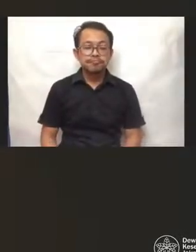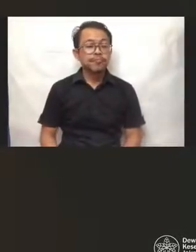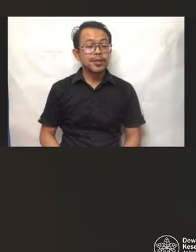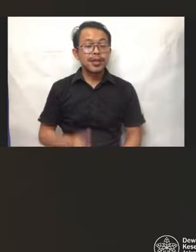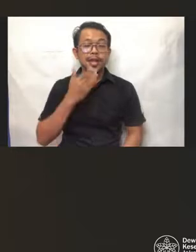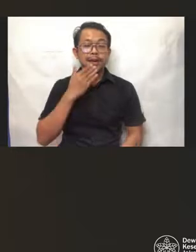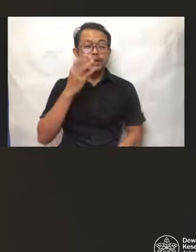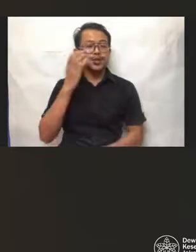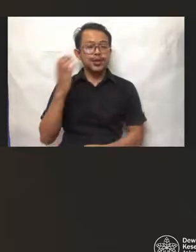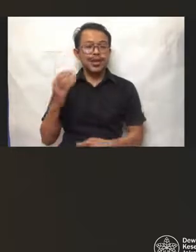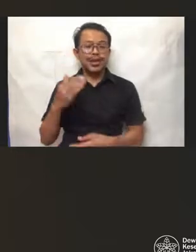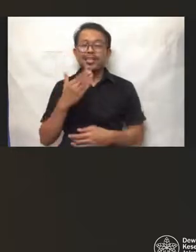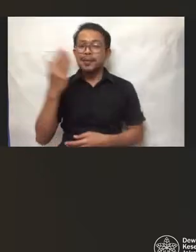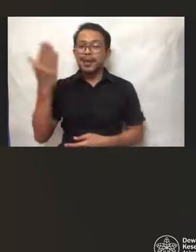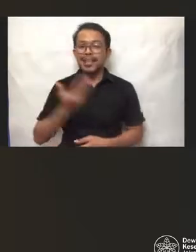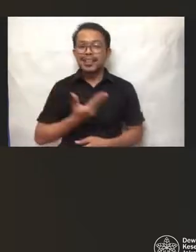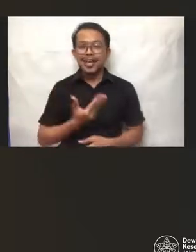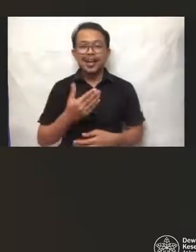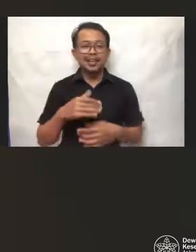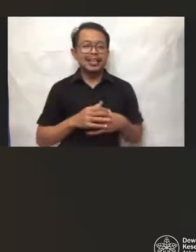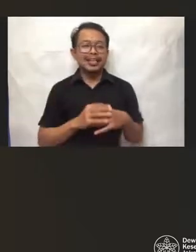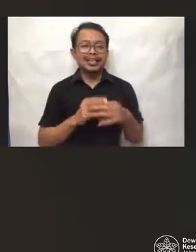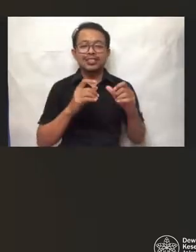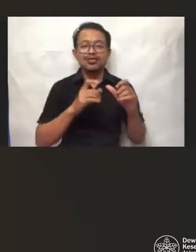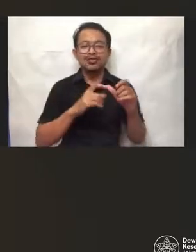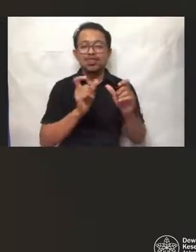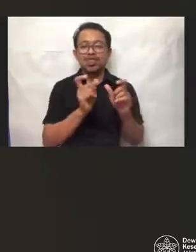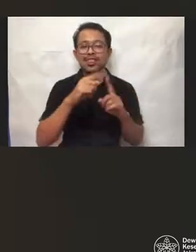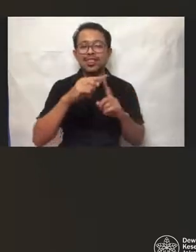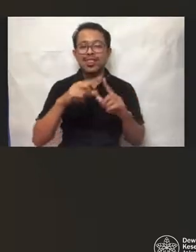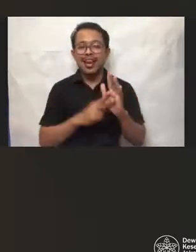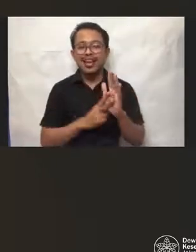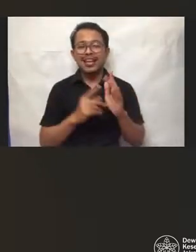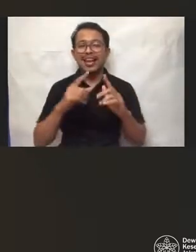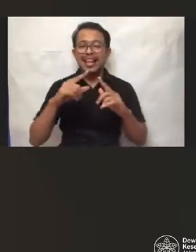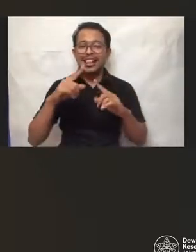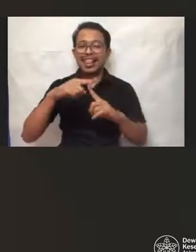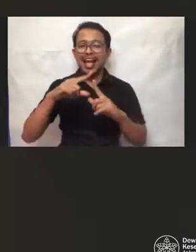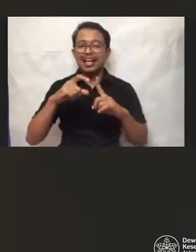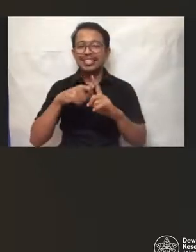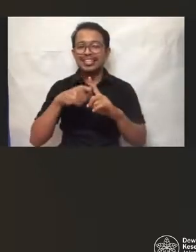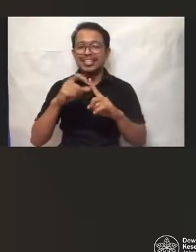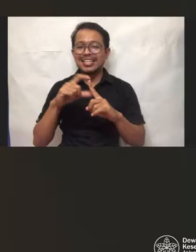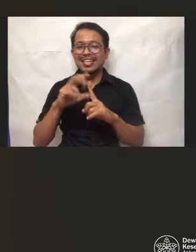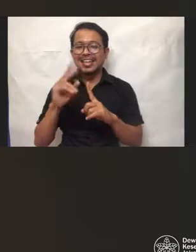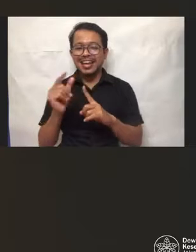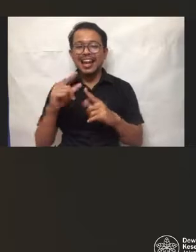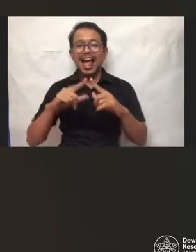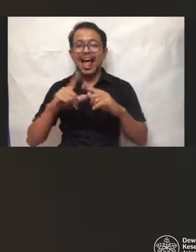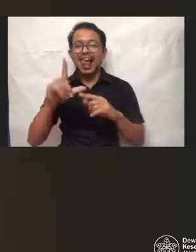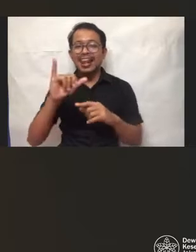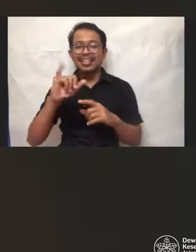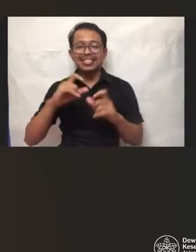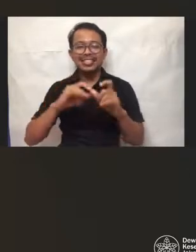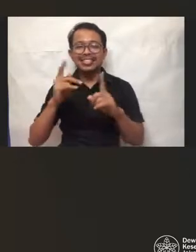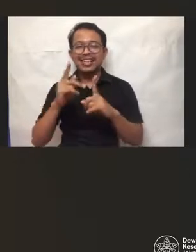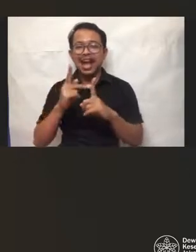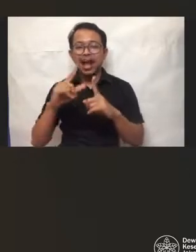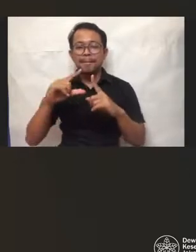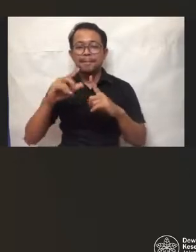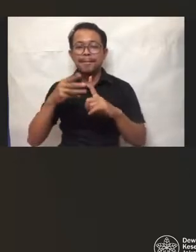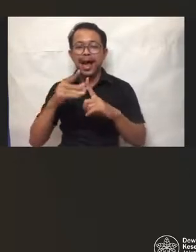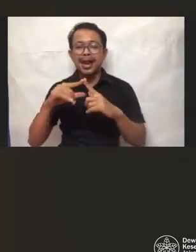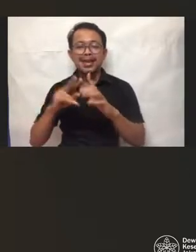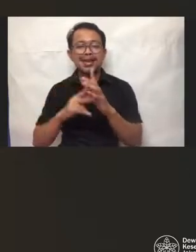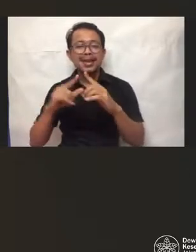Selamat sore, selamat datang di Sutan Takdir Ali Syahbana Memorial Lecture, Kuliah Kenangan Sutan Takdir Ali Syahbana,